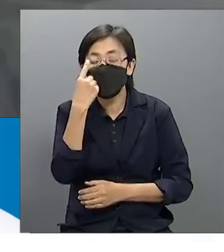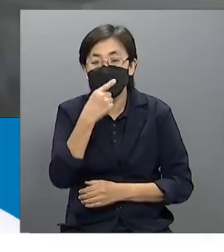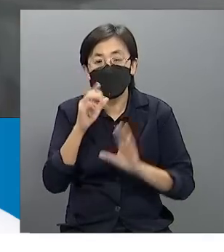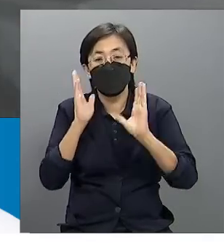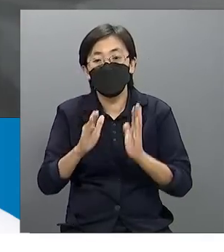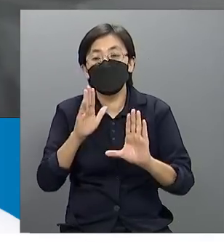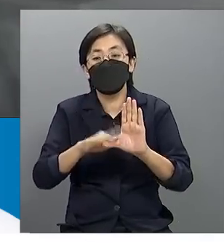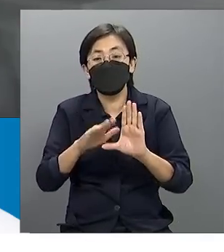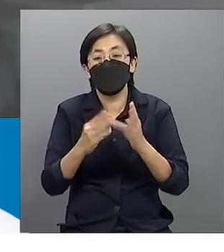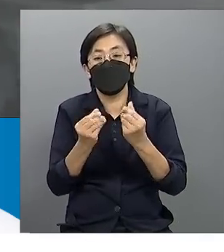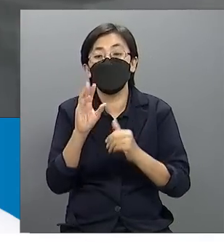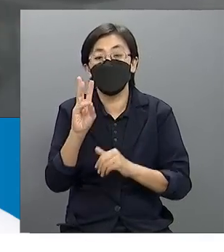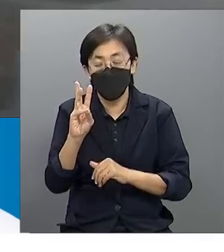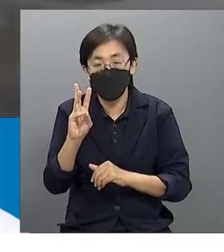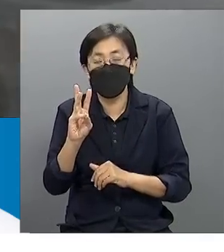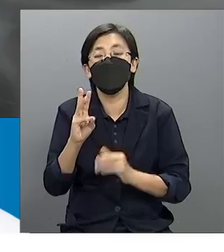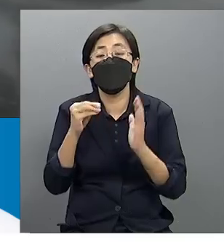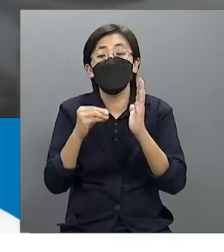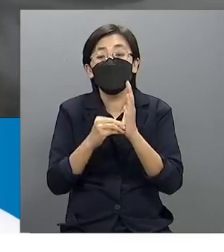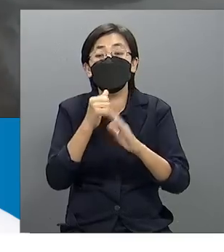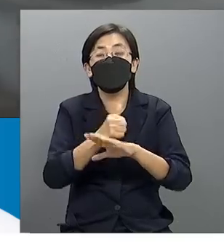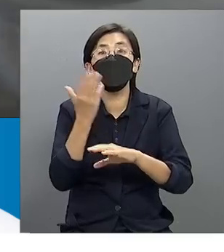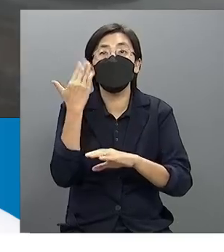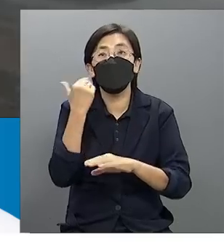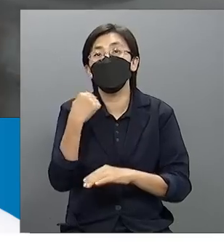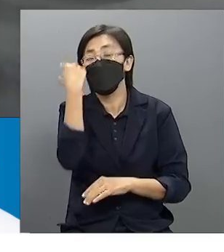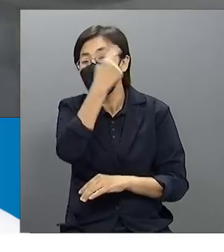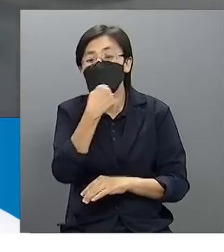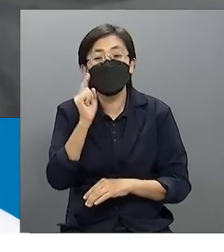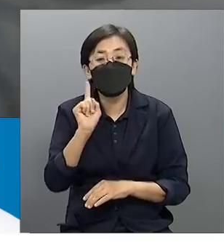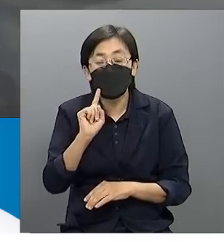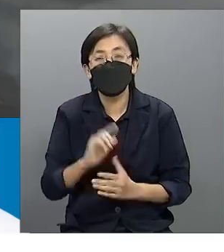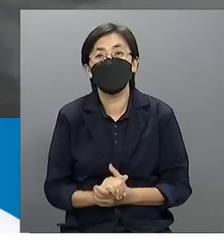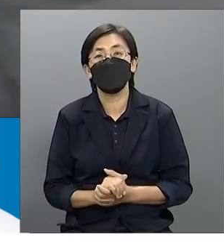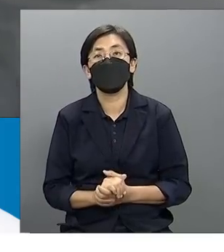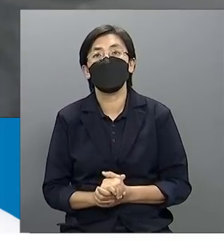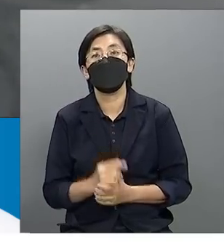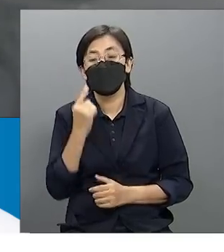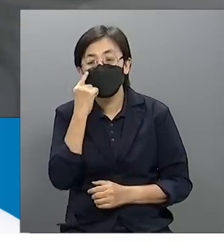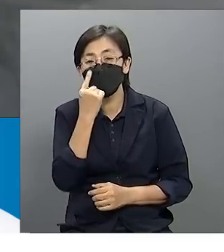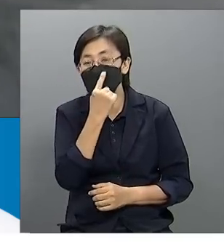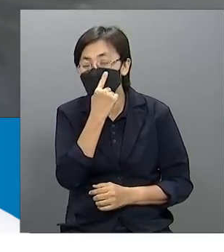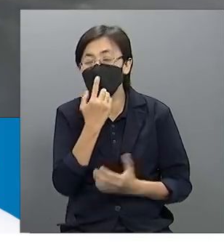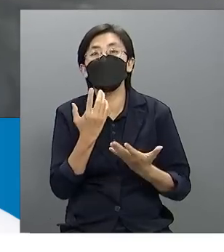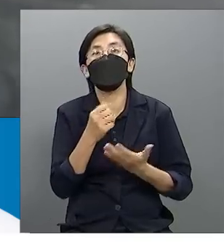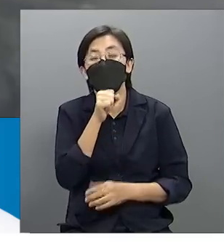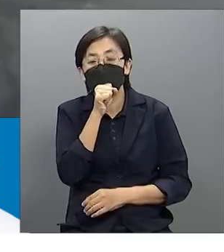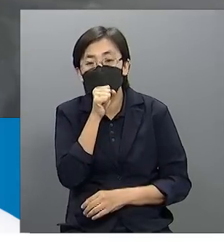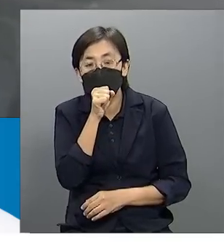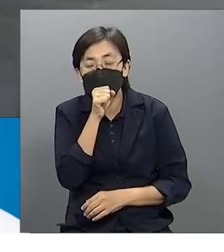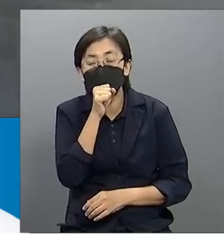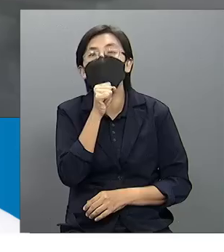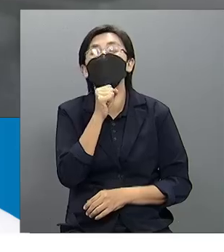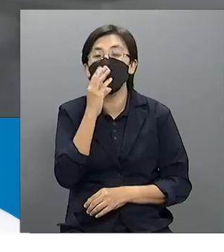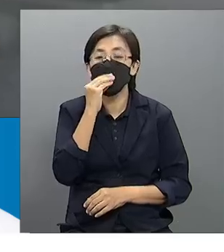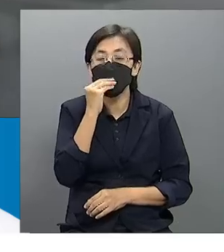มาเปิดใจและท่านผู้ชมดูสายตาของคุณอัศวินสายตาท่วงท่าทีของคุณอัศวินเนี่ยบอกได้ชัดเจ